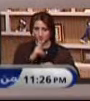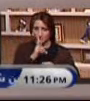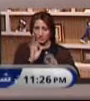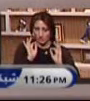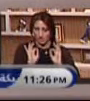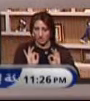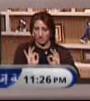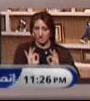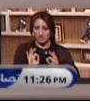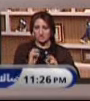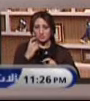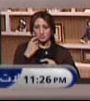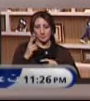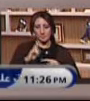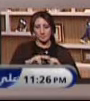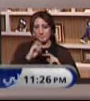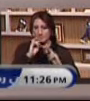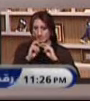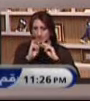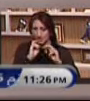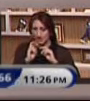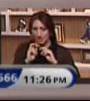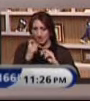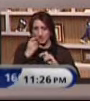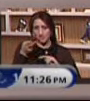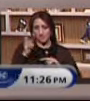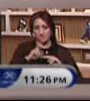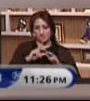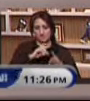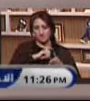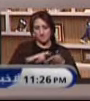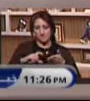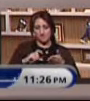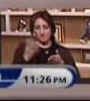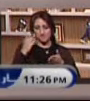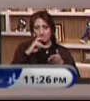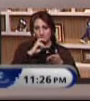ايه ابو ماضي لما كان يتكلم في قصيدة الطين المشهورة له